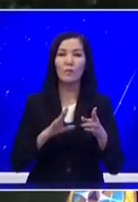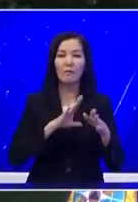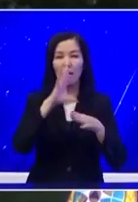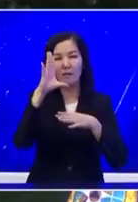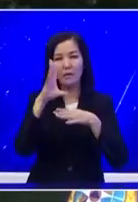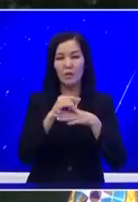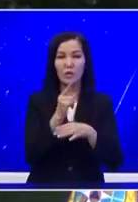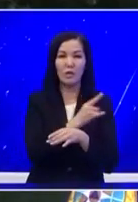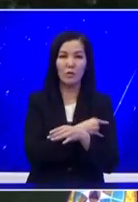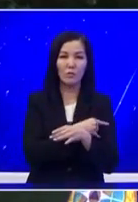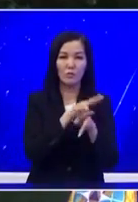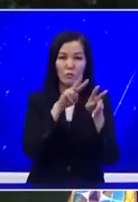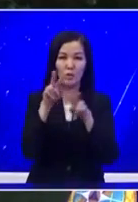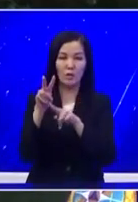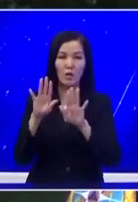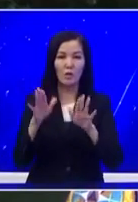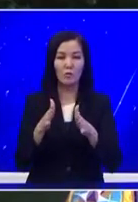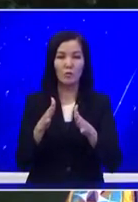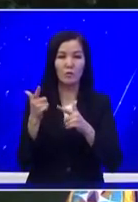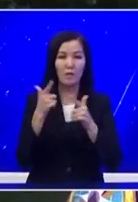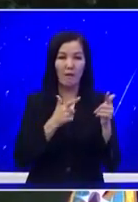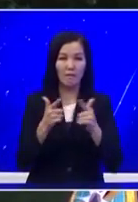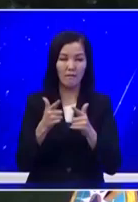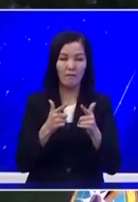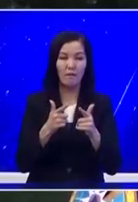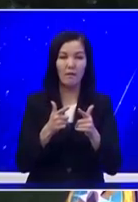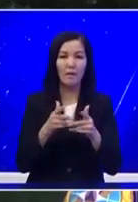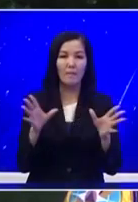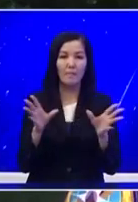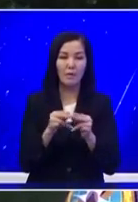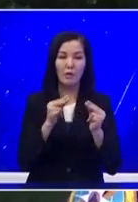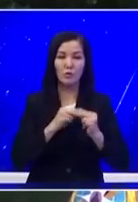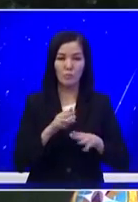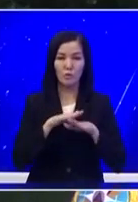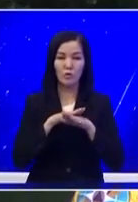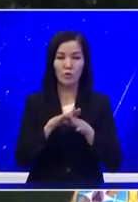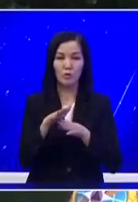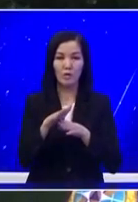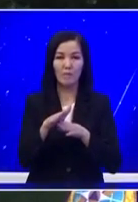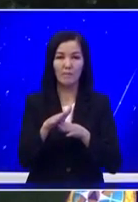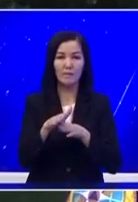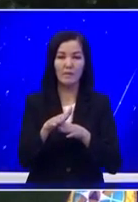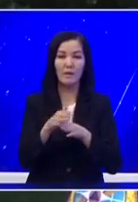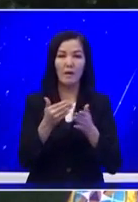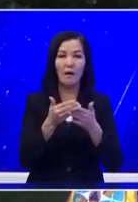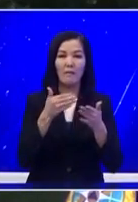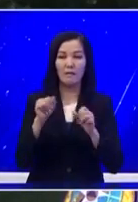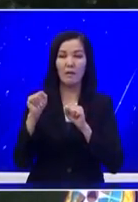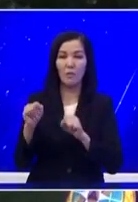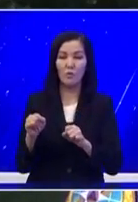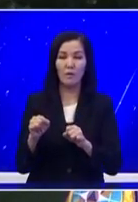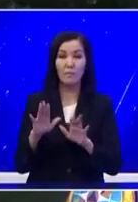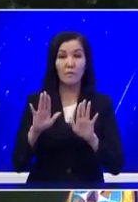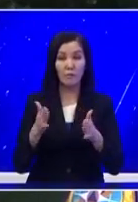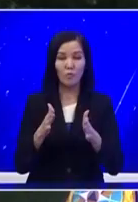күзетті. Тосын оқиғаларға дайындықтары жоғары. Олармен тығыз байланыста жұмыс істейміз. Жамандықтың бетін әрі қылсын. Бірақ қажет бола